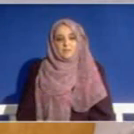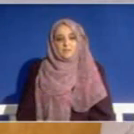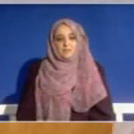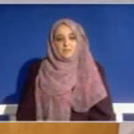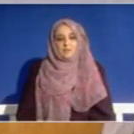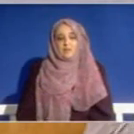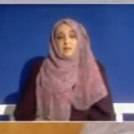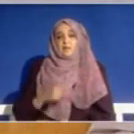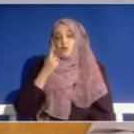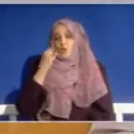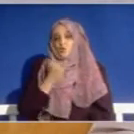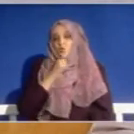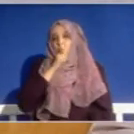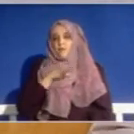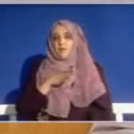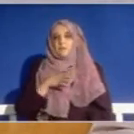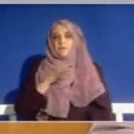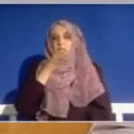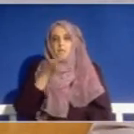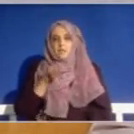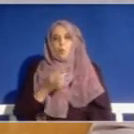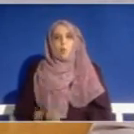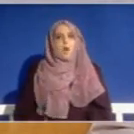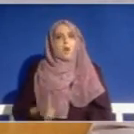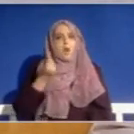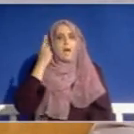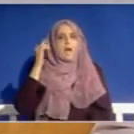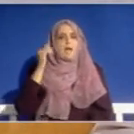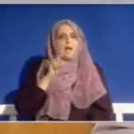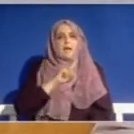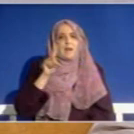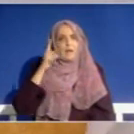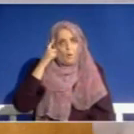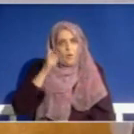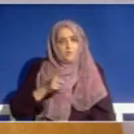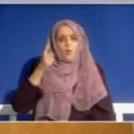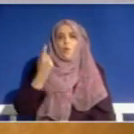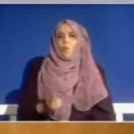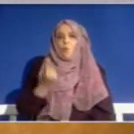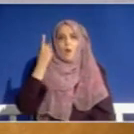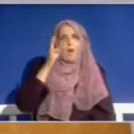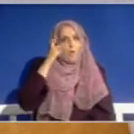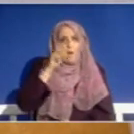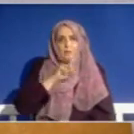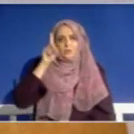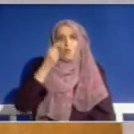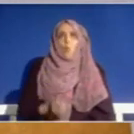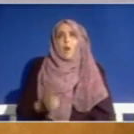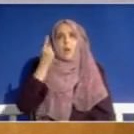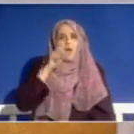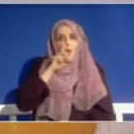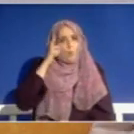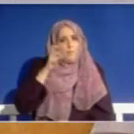من المجالس مع الصحابة، قال لهم والله لا يؤمن، والله لا يؤمن، والله لا